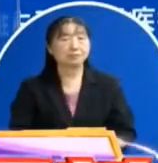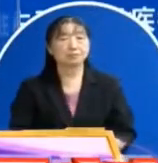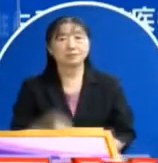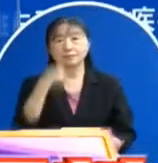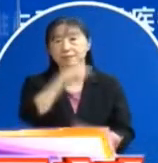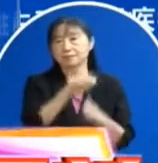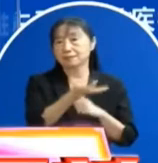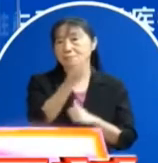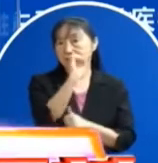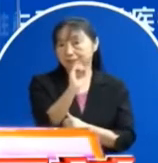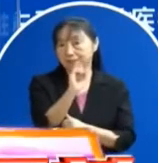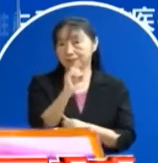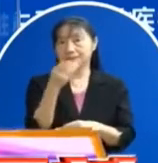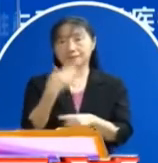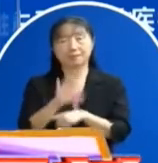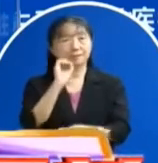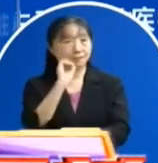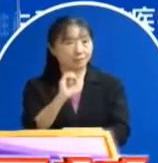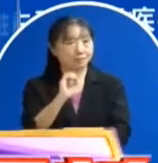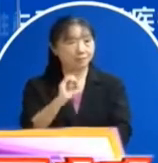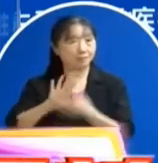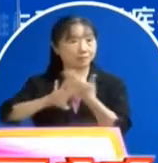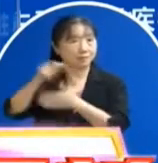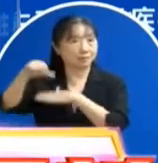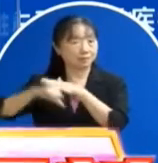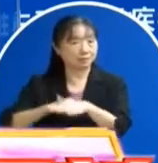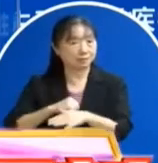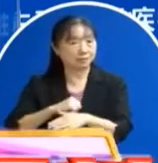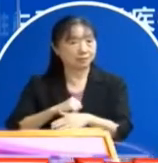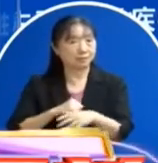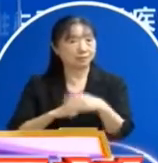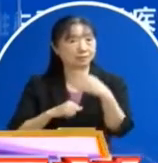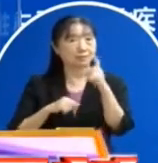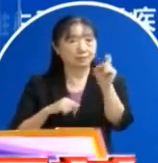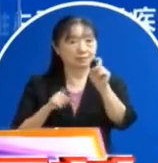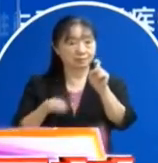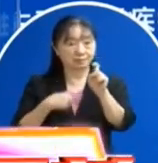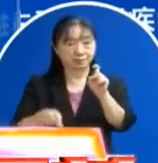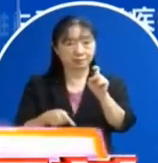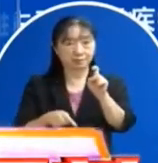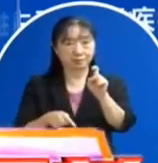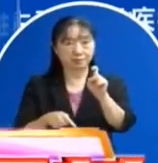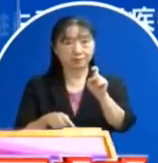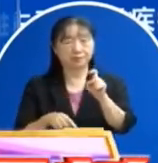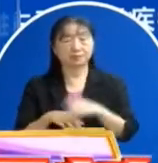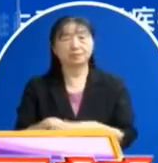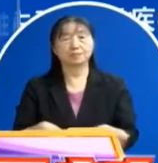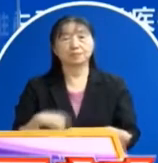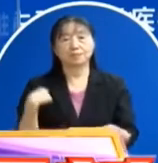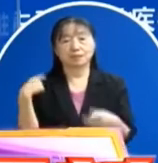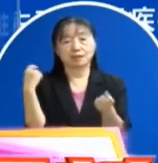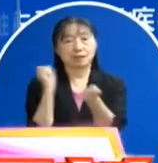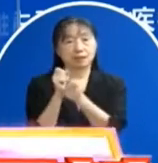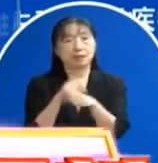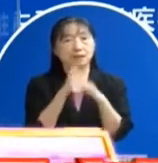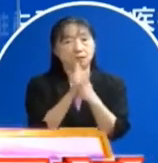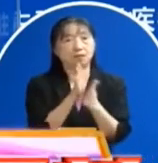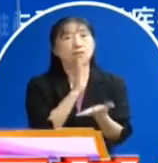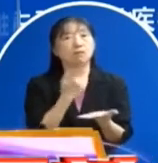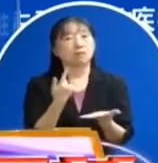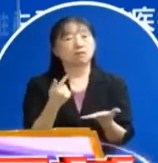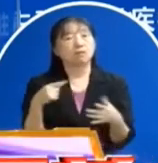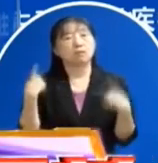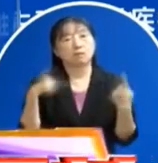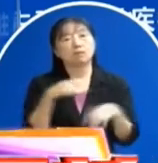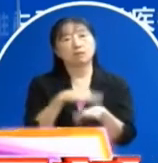布了台湾出现了首例南非变异株 Omicron 的个案，这是从史瓦蒂尼入境一名30多岁的本